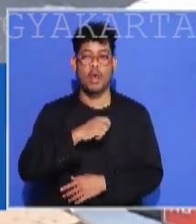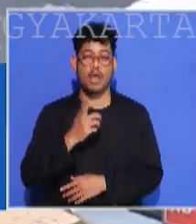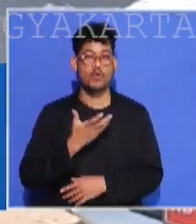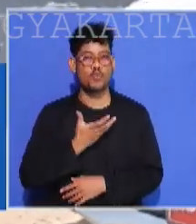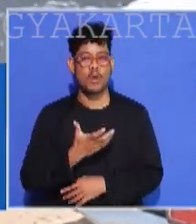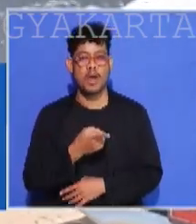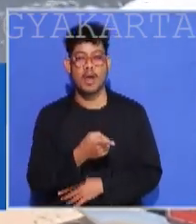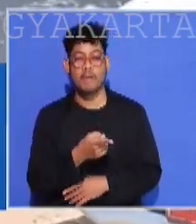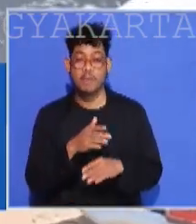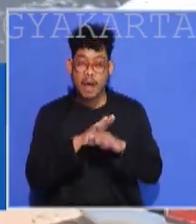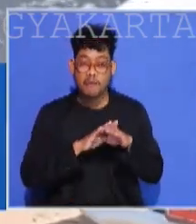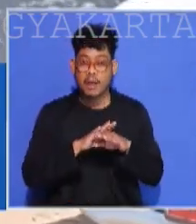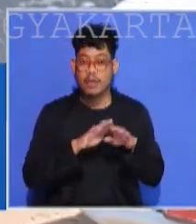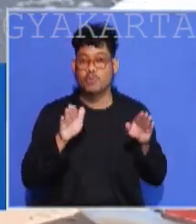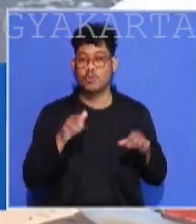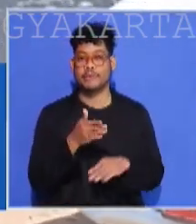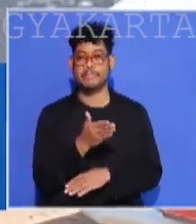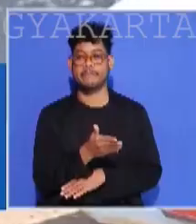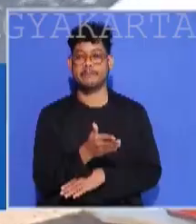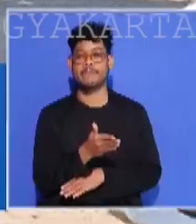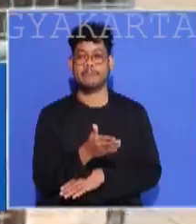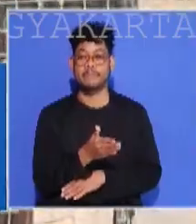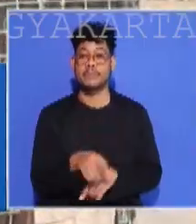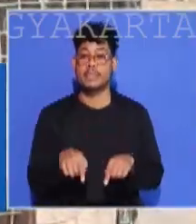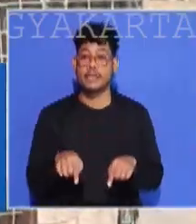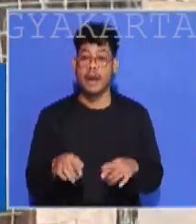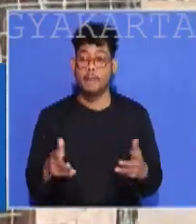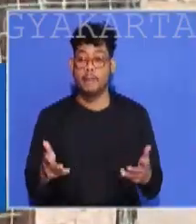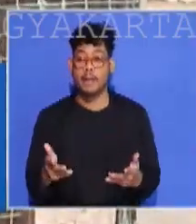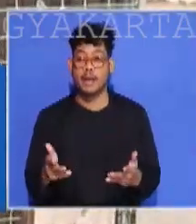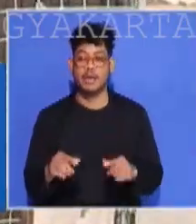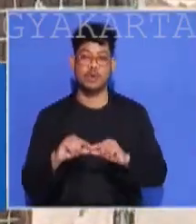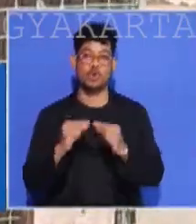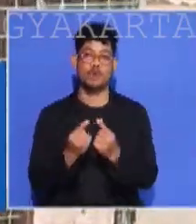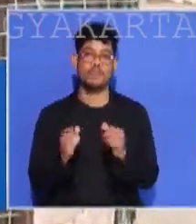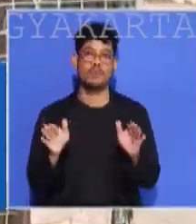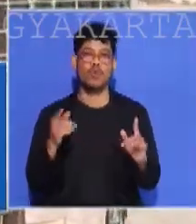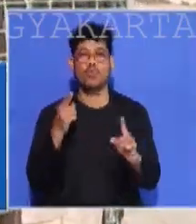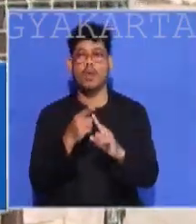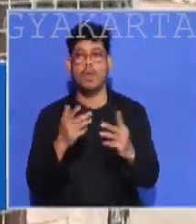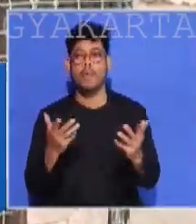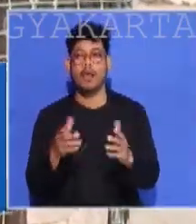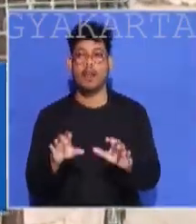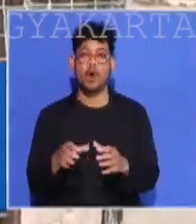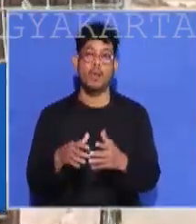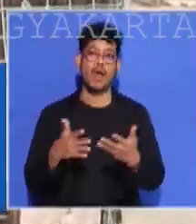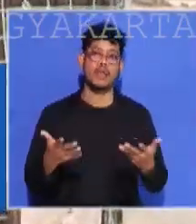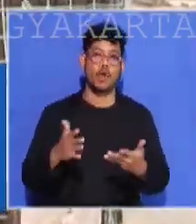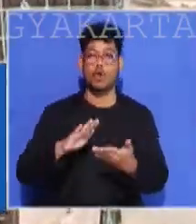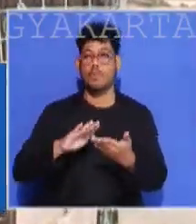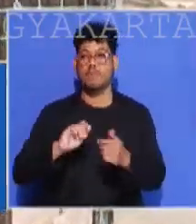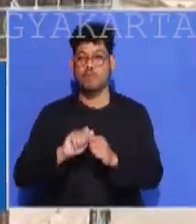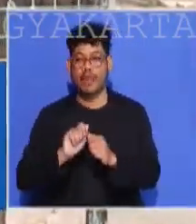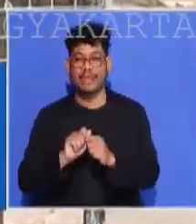karemenan ingkang sami menika padatanipun nyawijing setunggaling paguyuban minangka srana kangge ngelempak sarta ngadani pasanggiri